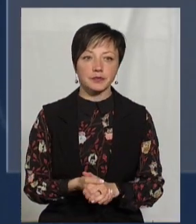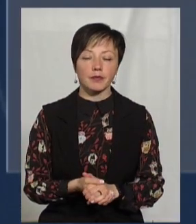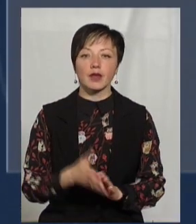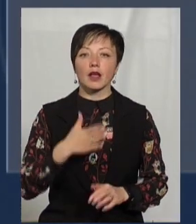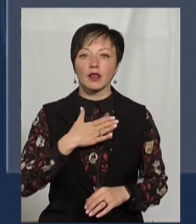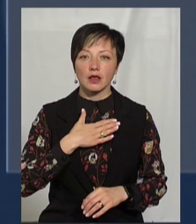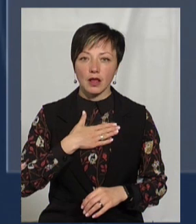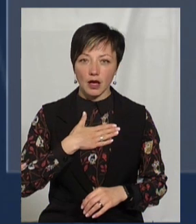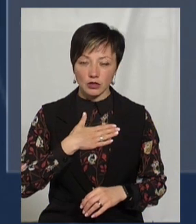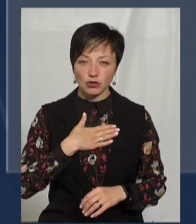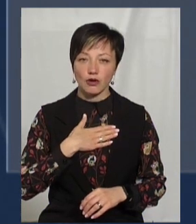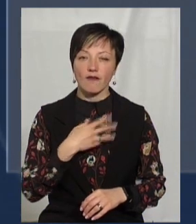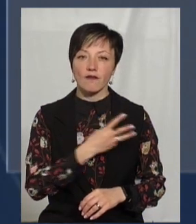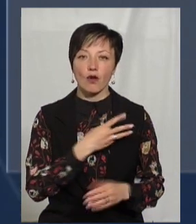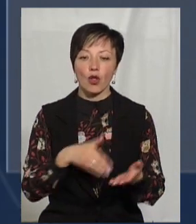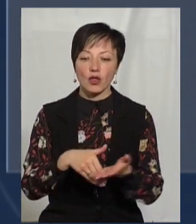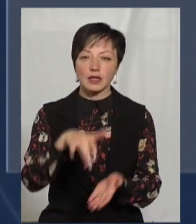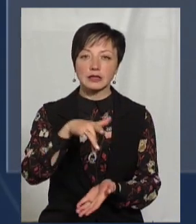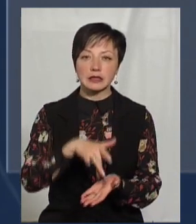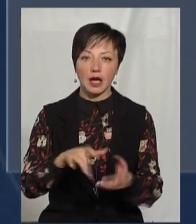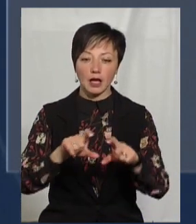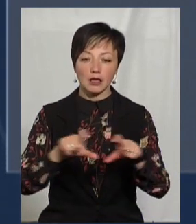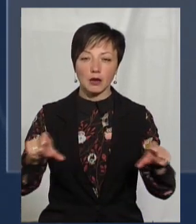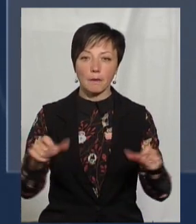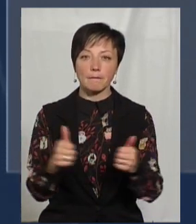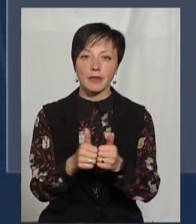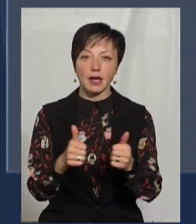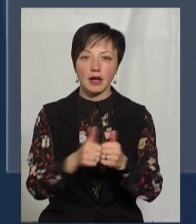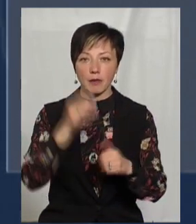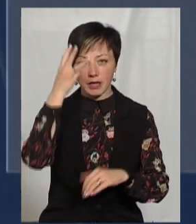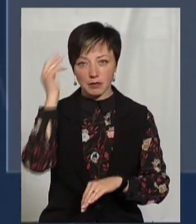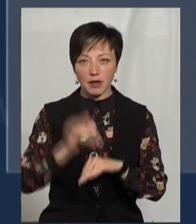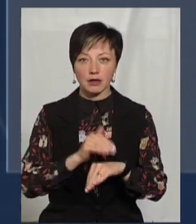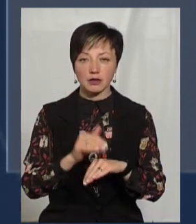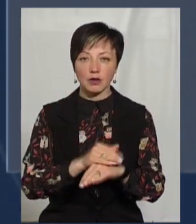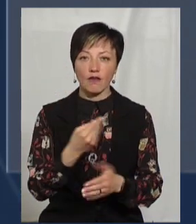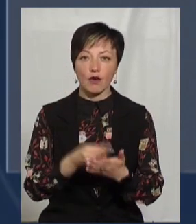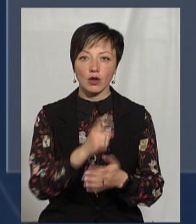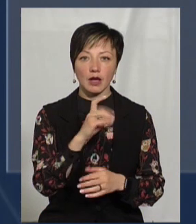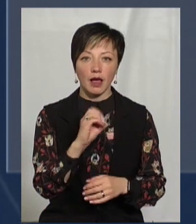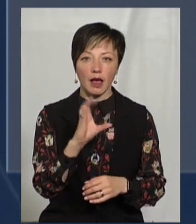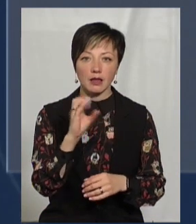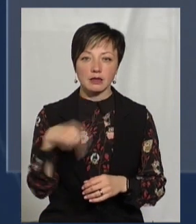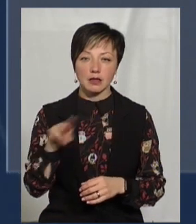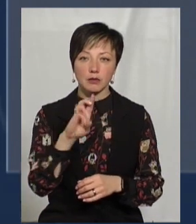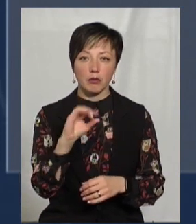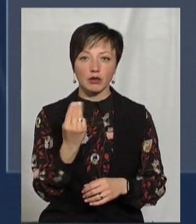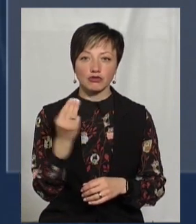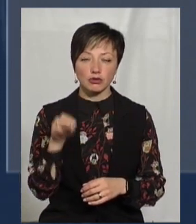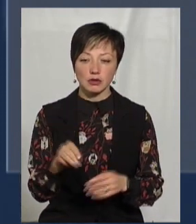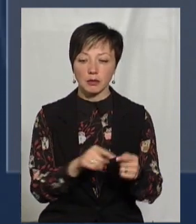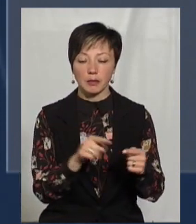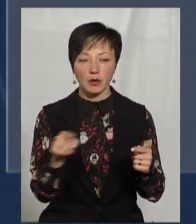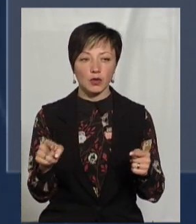Наш волонтерський взагалі центр працює при Хмельницькому благодійному фонді «Хесед Бешт» вже